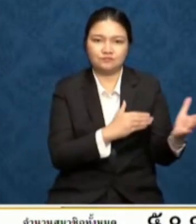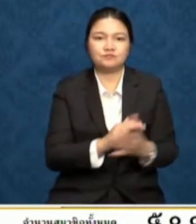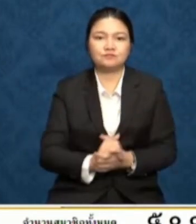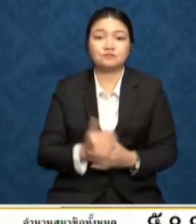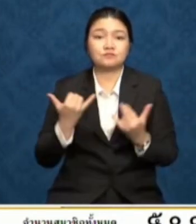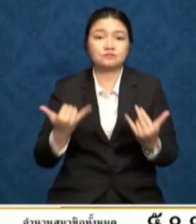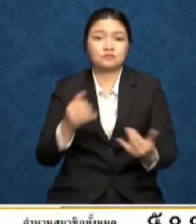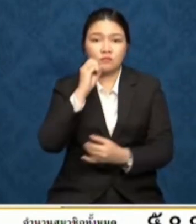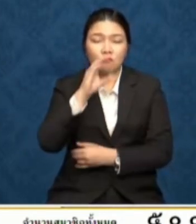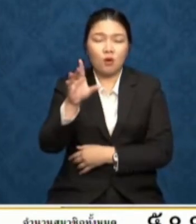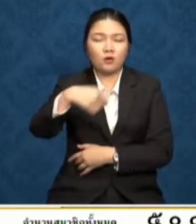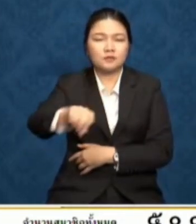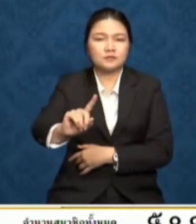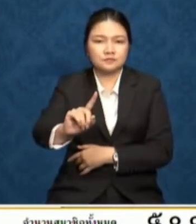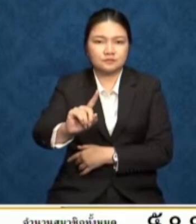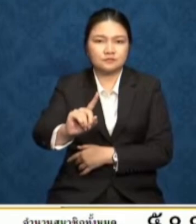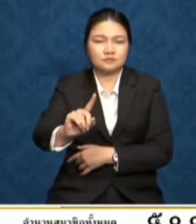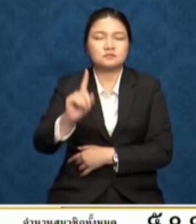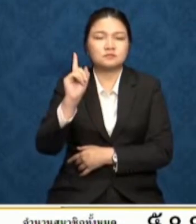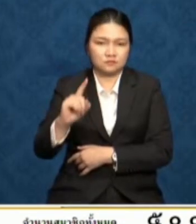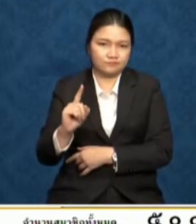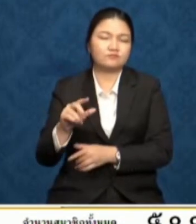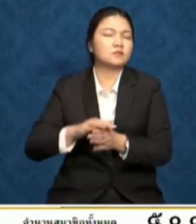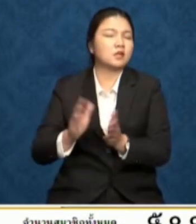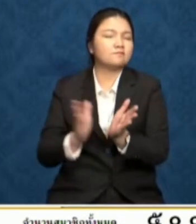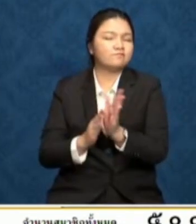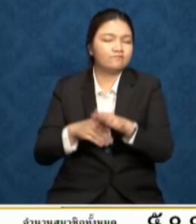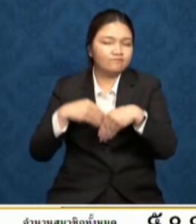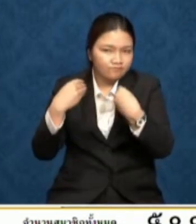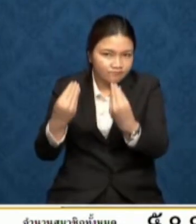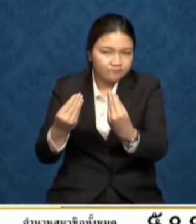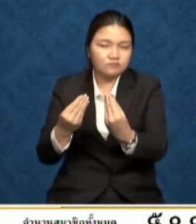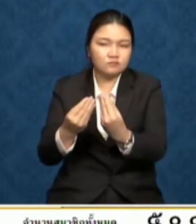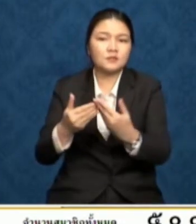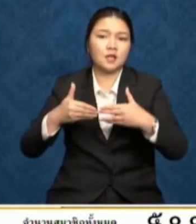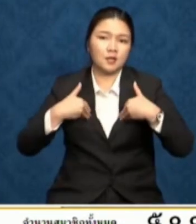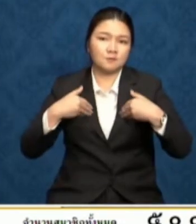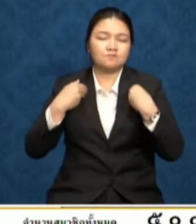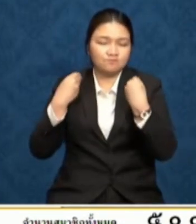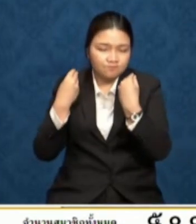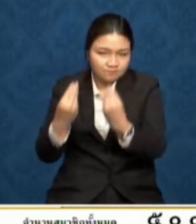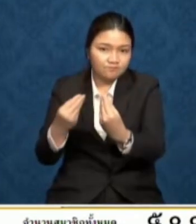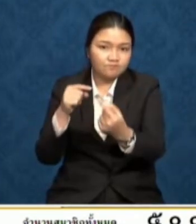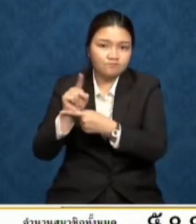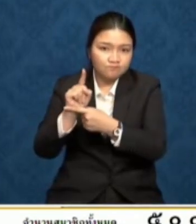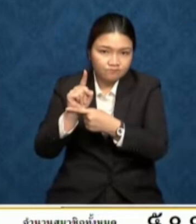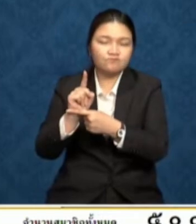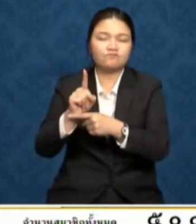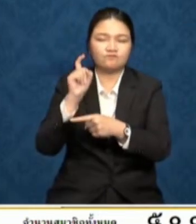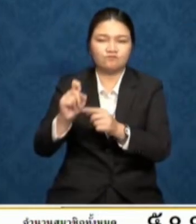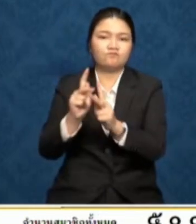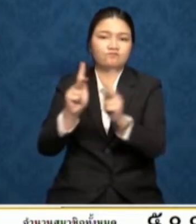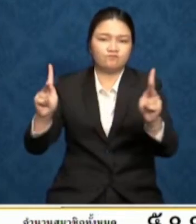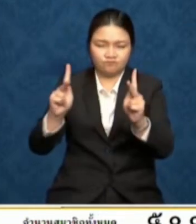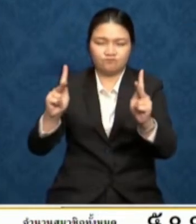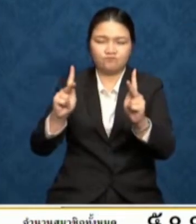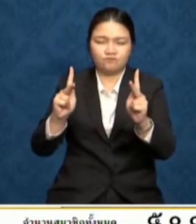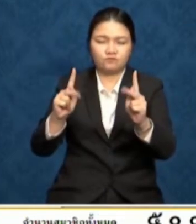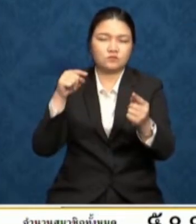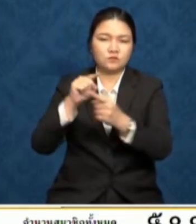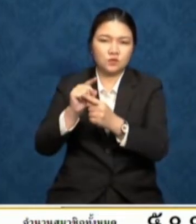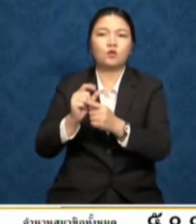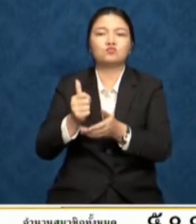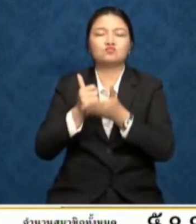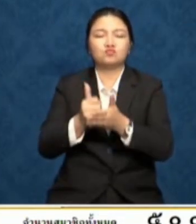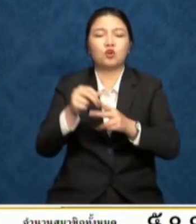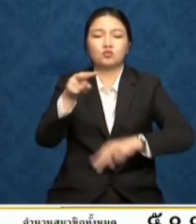นเปืชผมขอเป็กบางใจ ในการทำงานของคณะกรมก racist ฤิสธิิ์นการทำงานอย่างยืนหยัด เพื่อภัดันการ